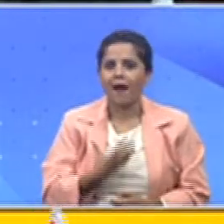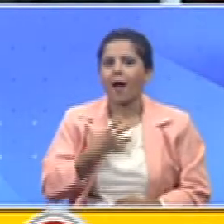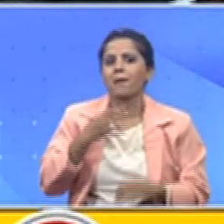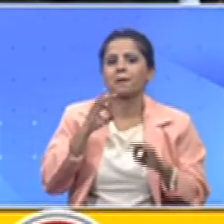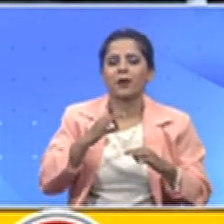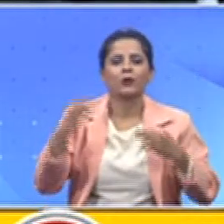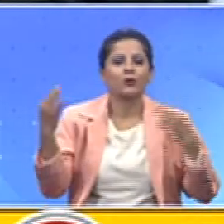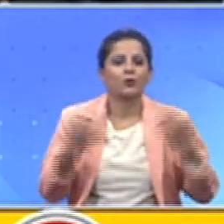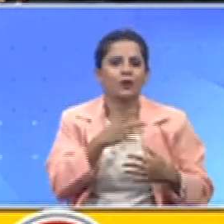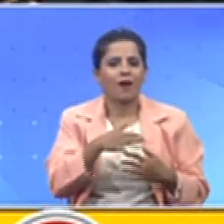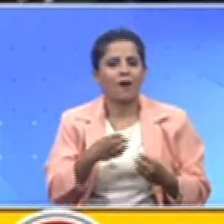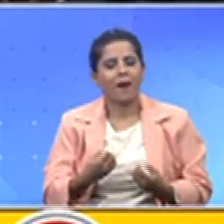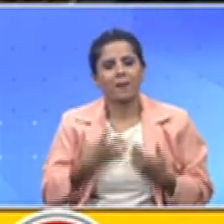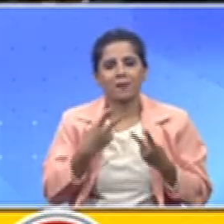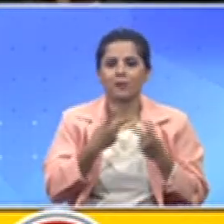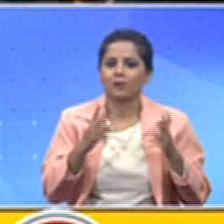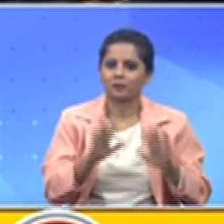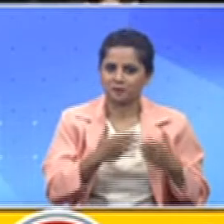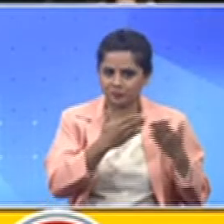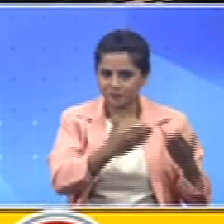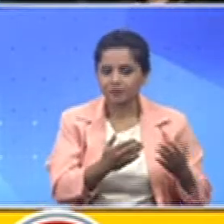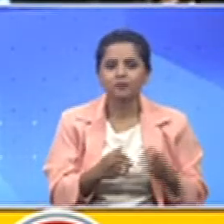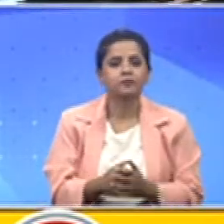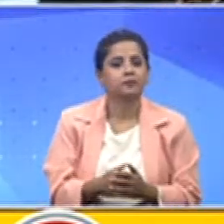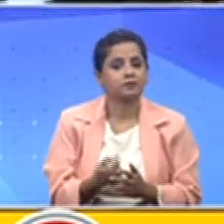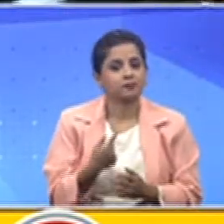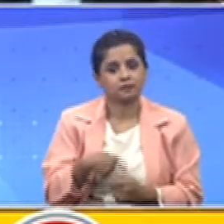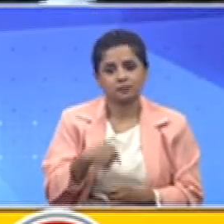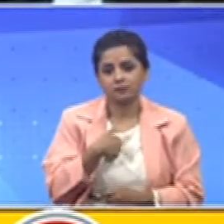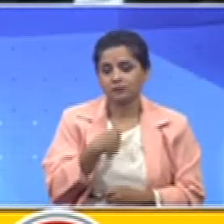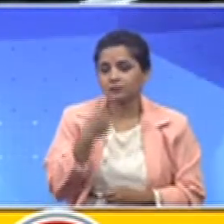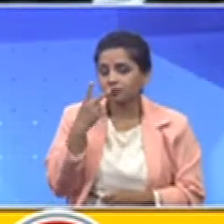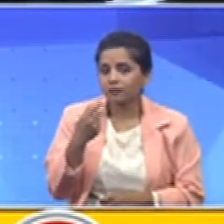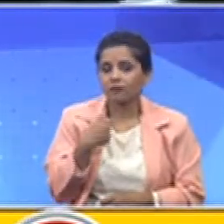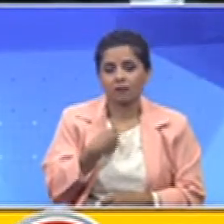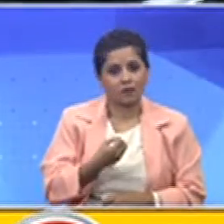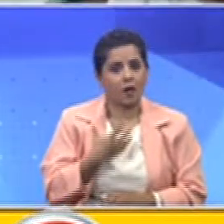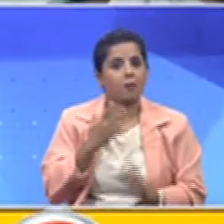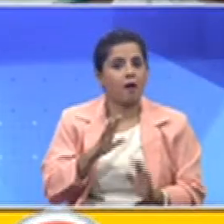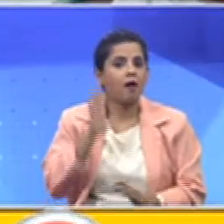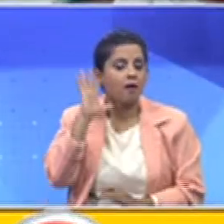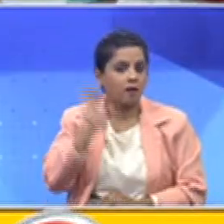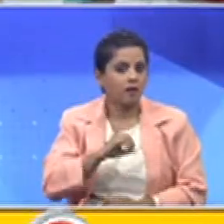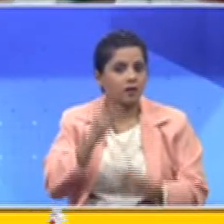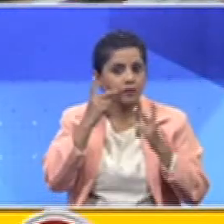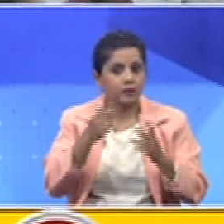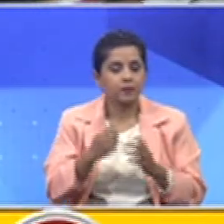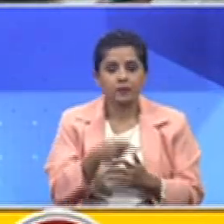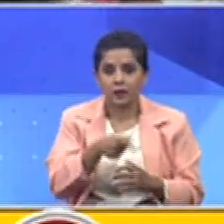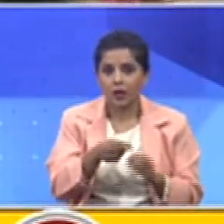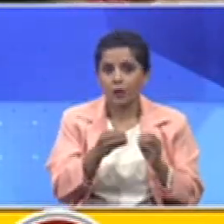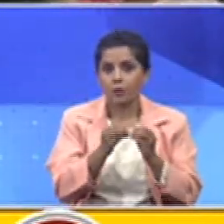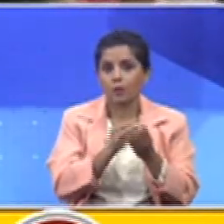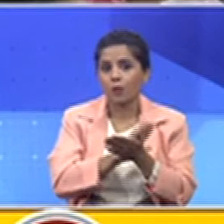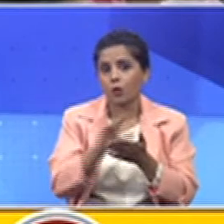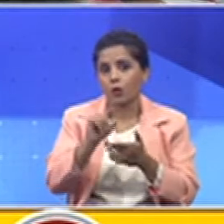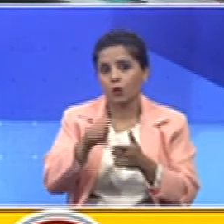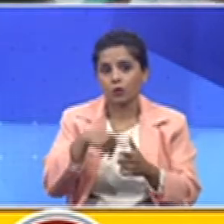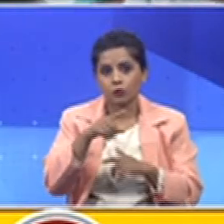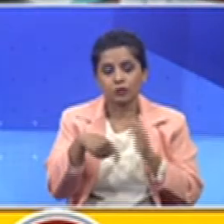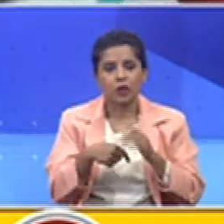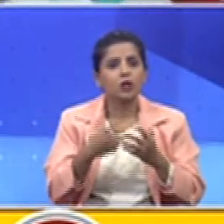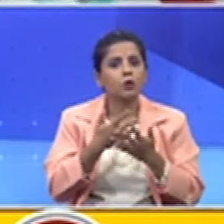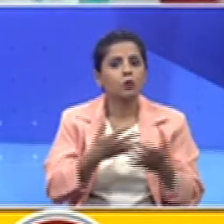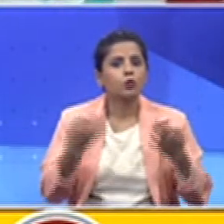नए नए रंग भर रही है। मुझे यह जानकर भी खुशी हुई है कि भोजपत्र से नए नए